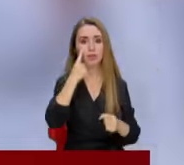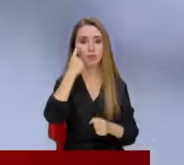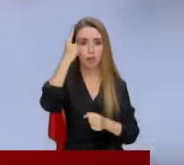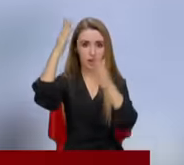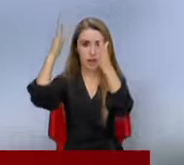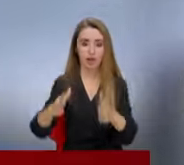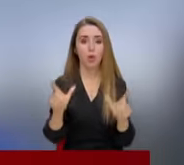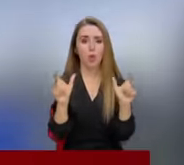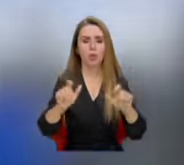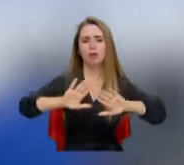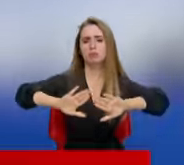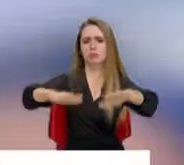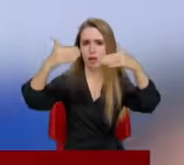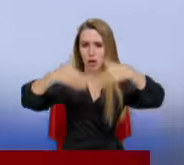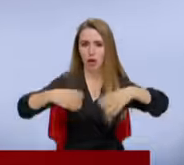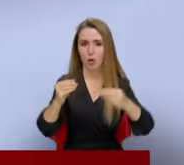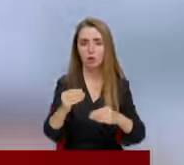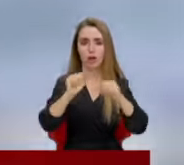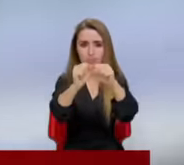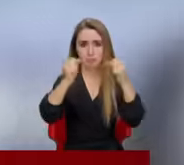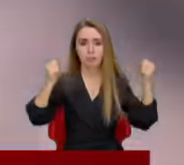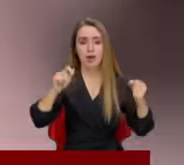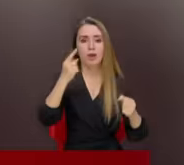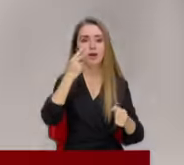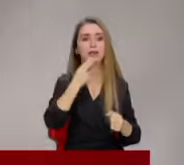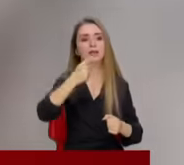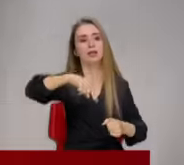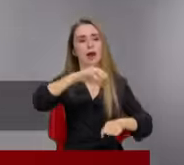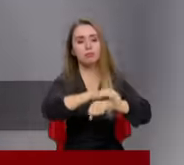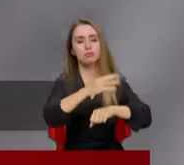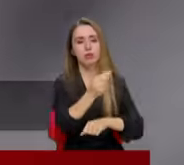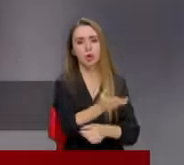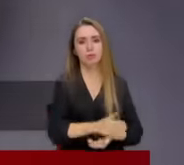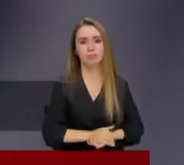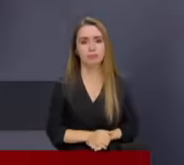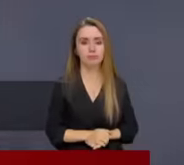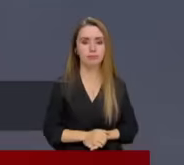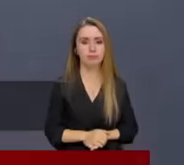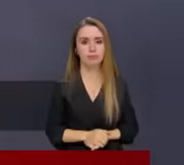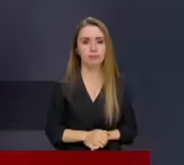Cumhurbaşkanlığı korumaları indirdi pankartı. Pankartı açan kadınlar gözaltına alındı.